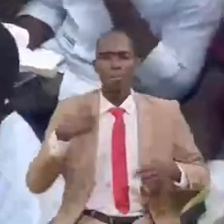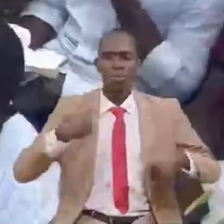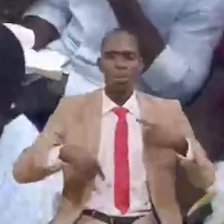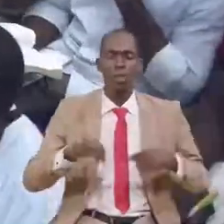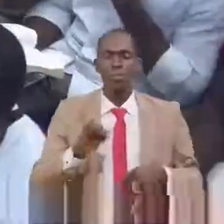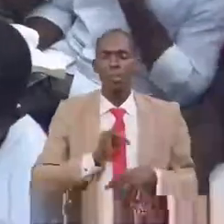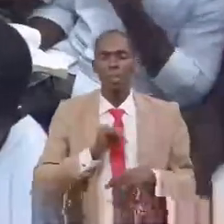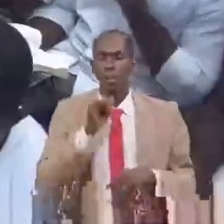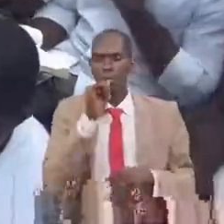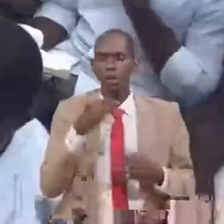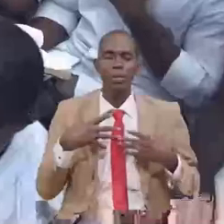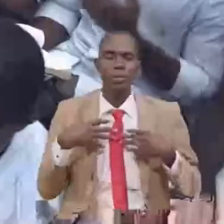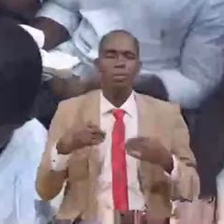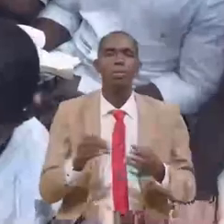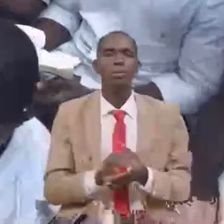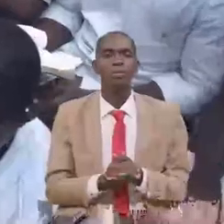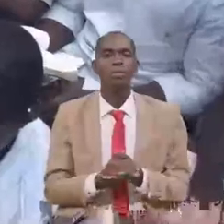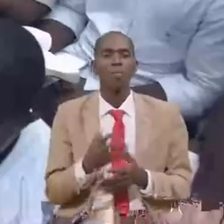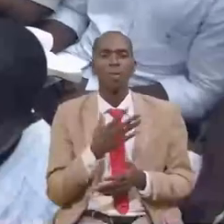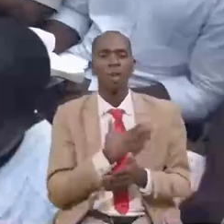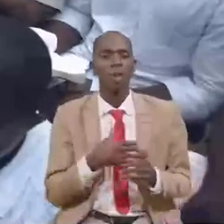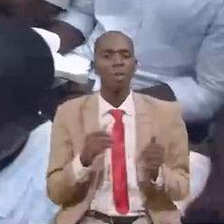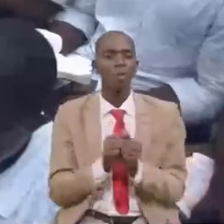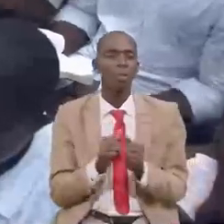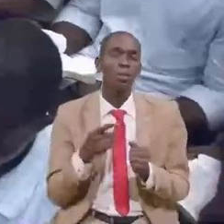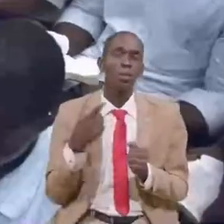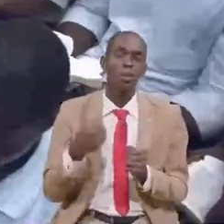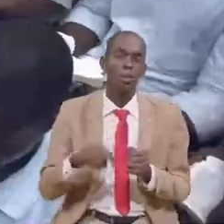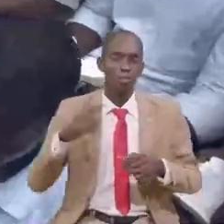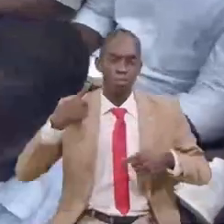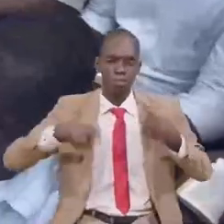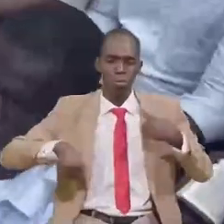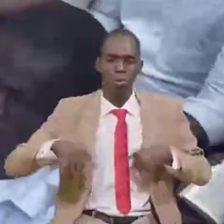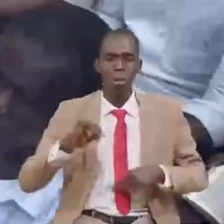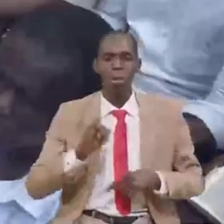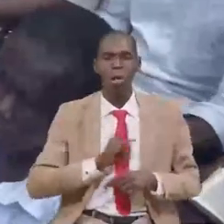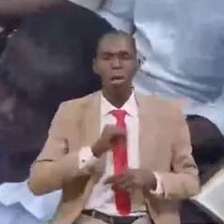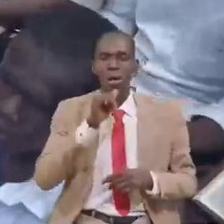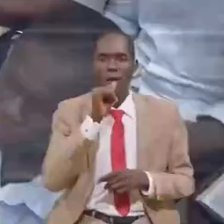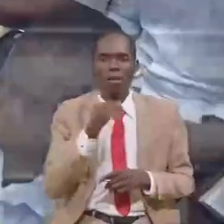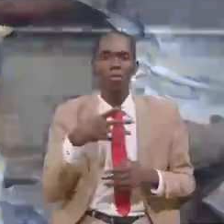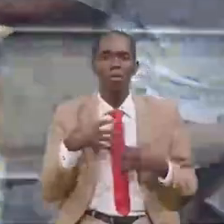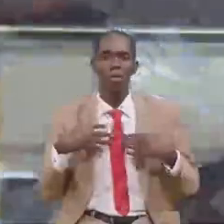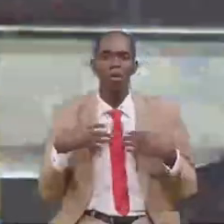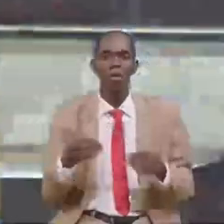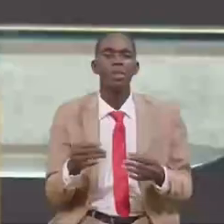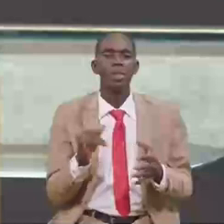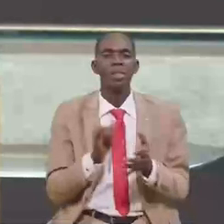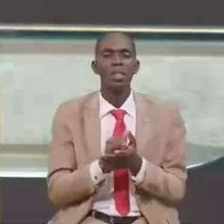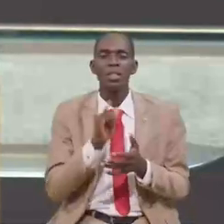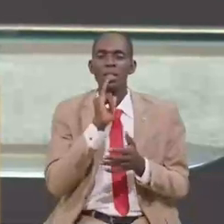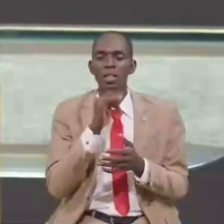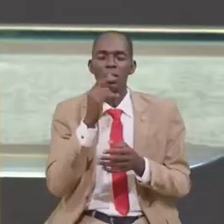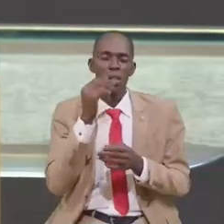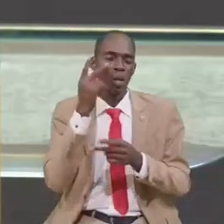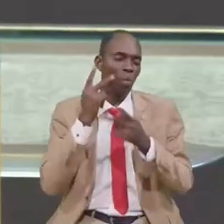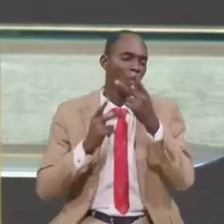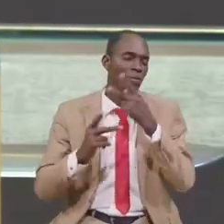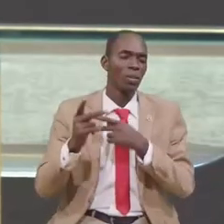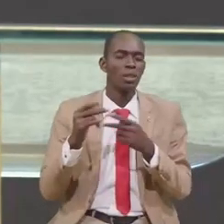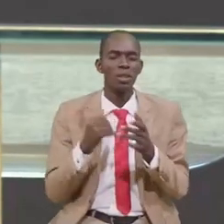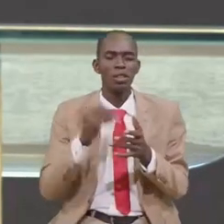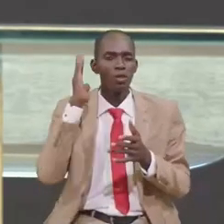personnalisez cela. Et c'est par ses maîtrisures que je suis guéri. C'est la prophétie. Ce